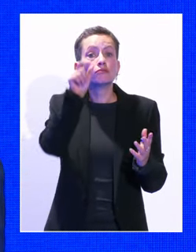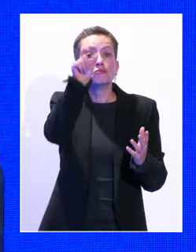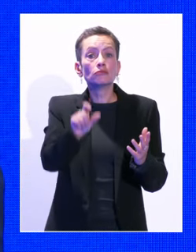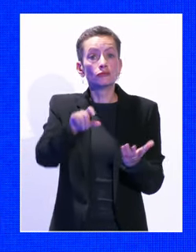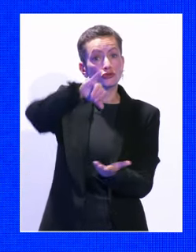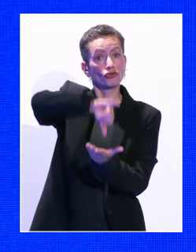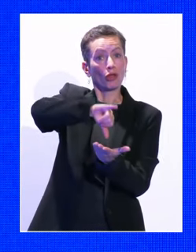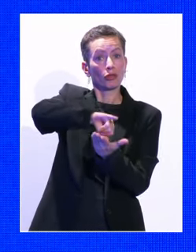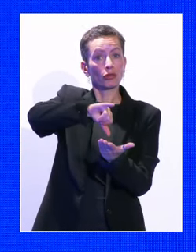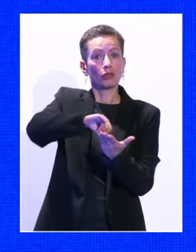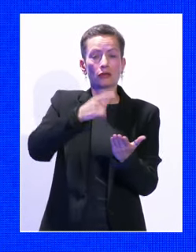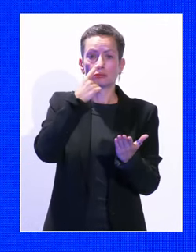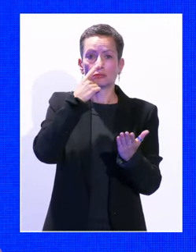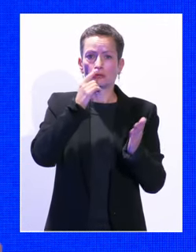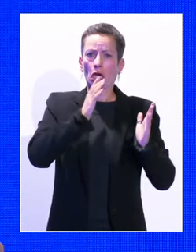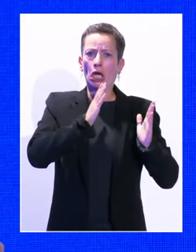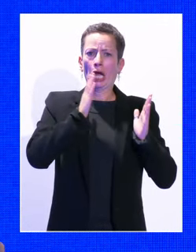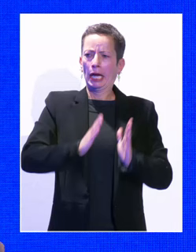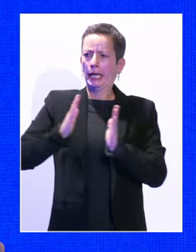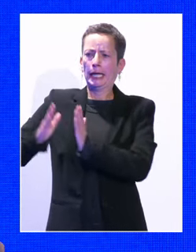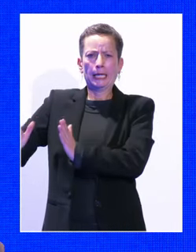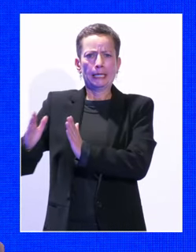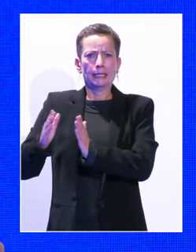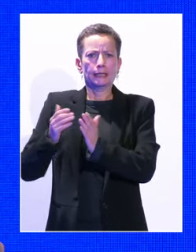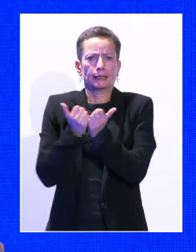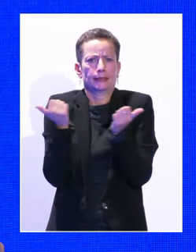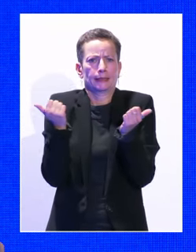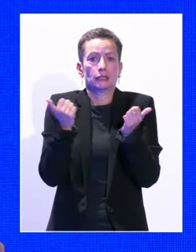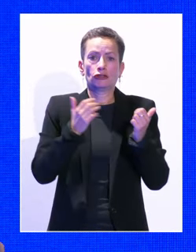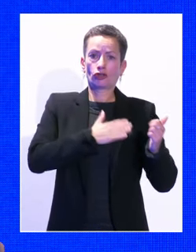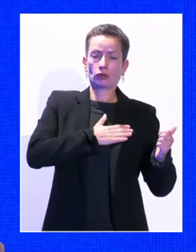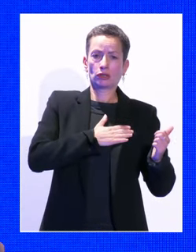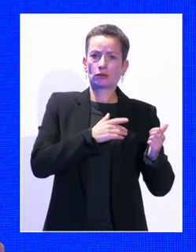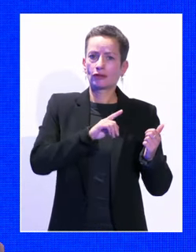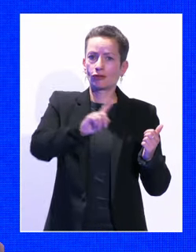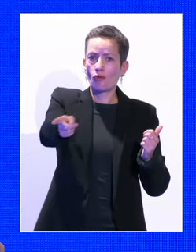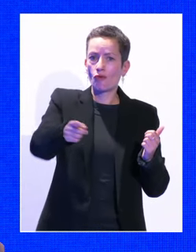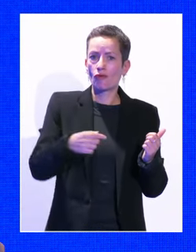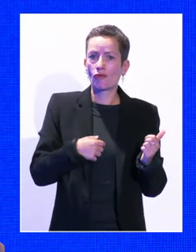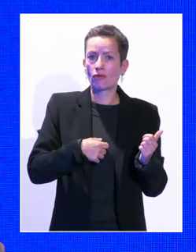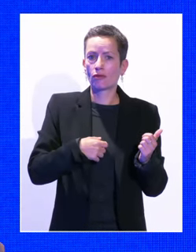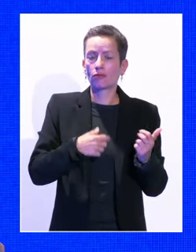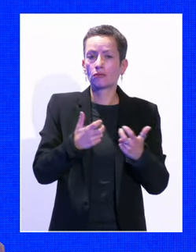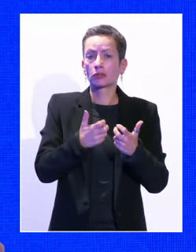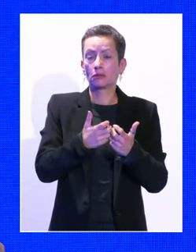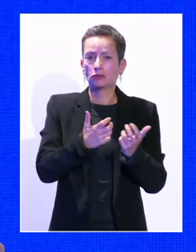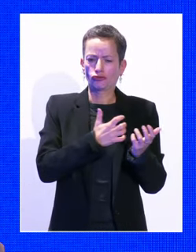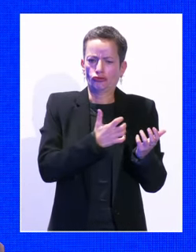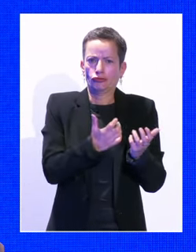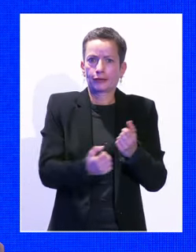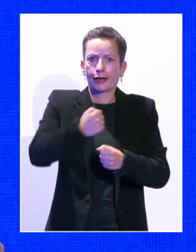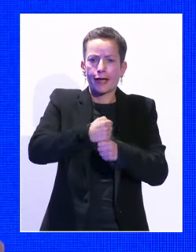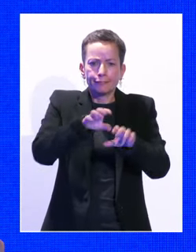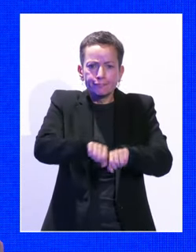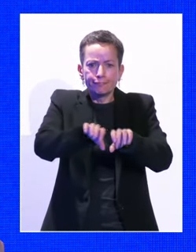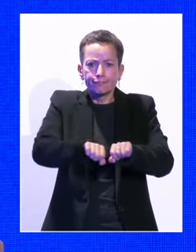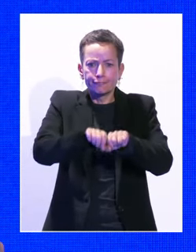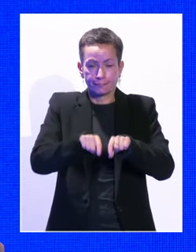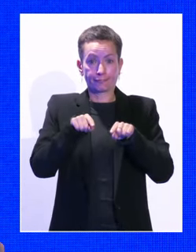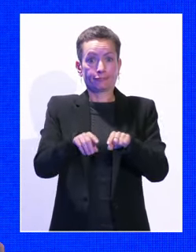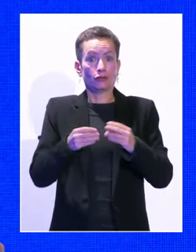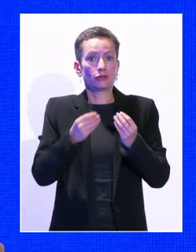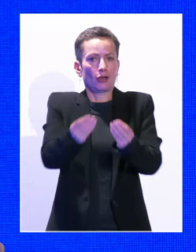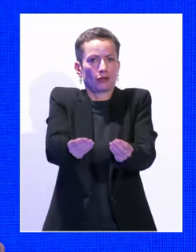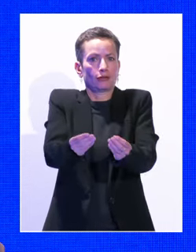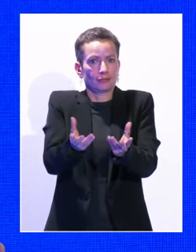que l'ordre n'est pas l'ennemi de la générosité. Tu penses que la création de richesses en est au contraire la